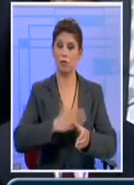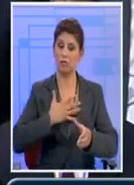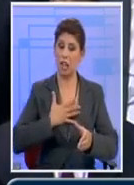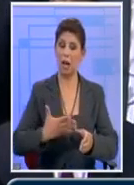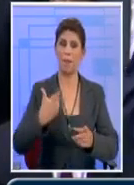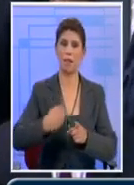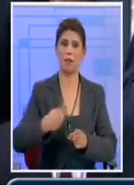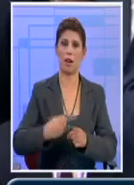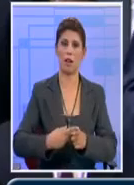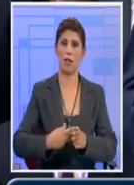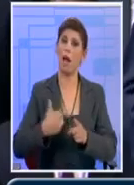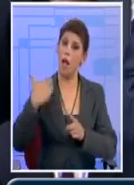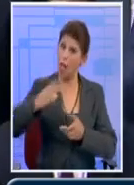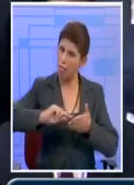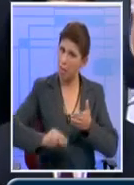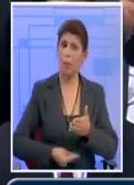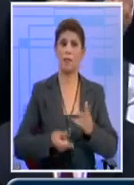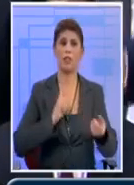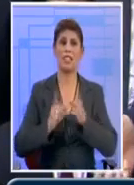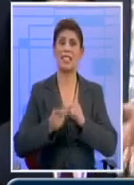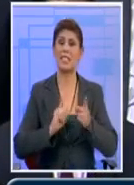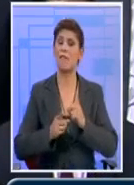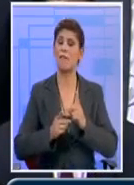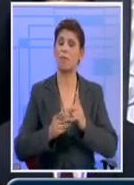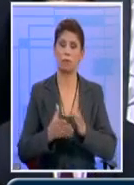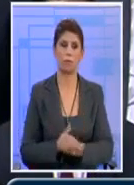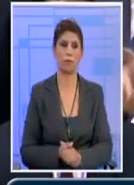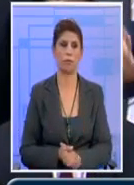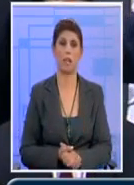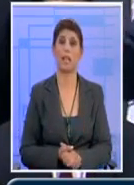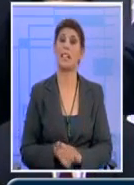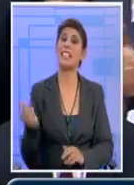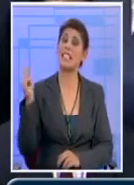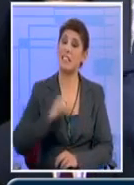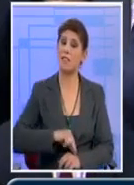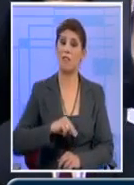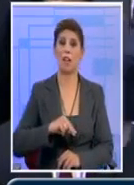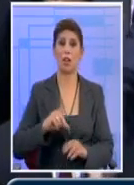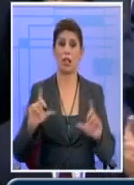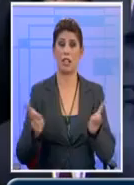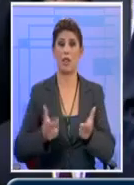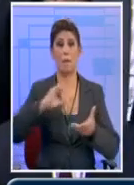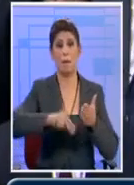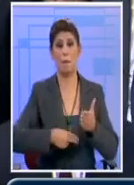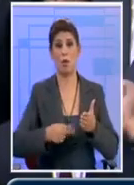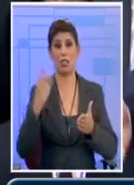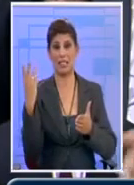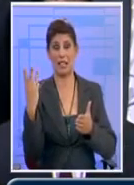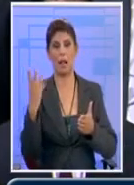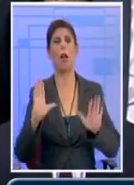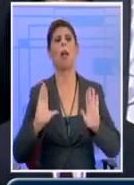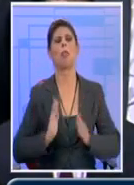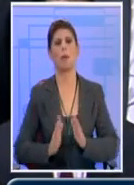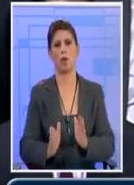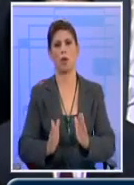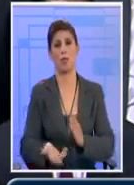καθήκον, θα υπέγραφε το σύμφωνα με αυτήν συμφέρον για το Έθνος Μνημόνιο 3 και δεν θα προχωρούσε σε